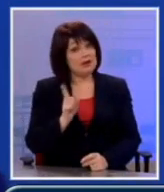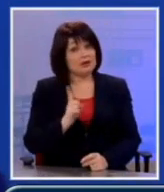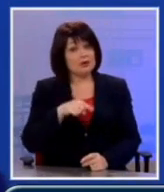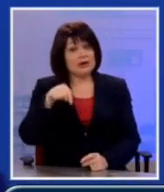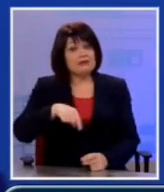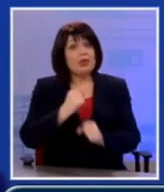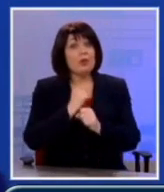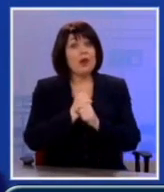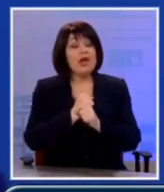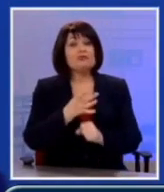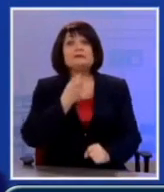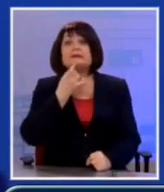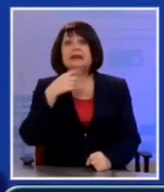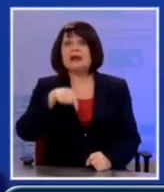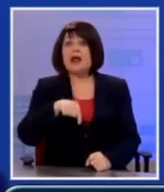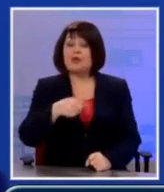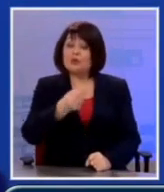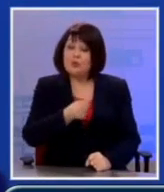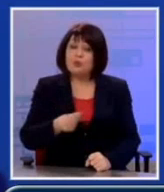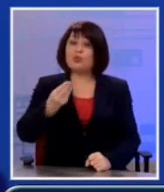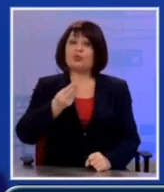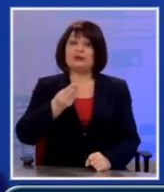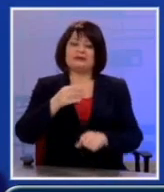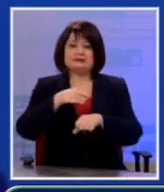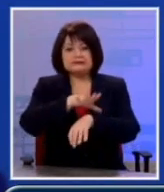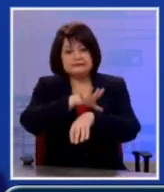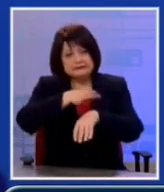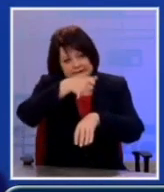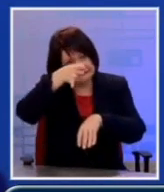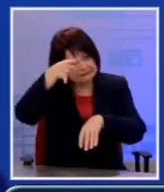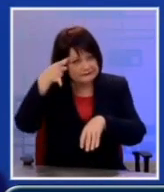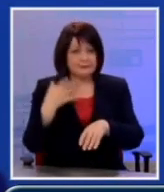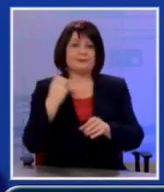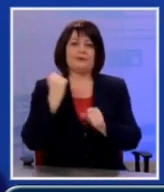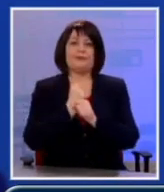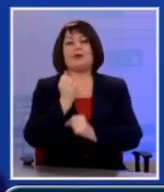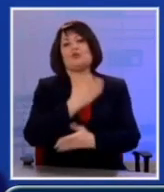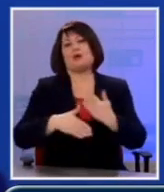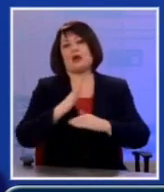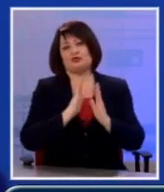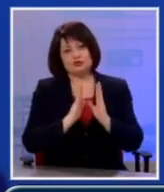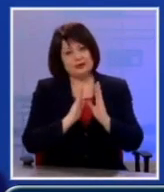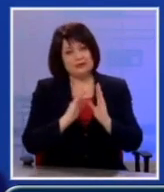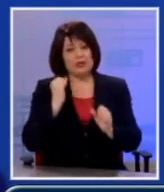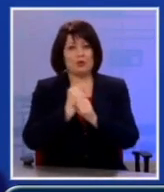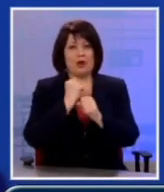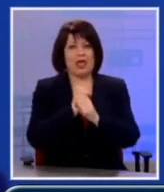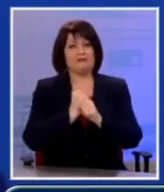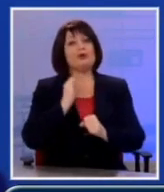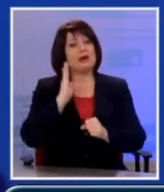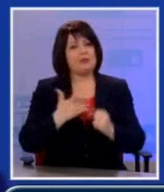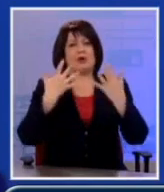είναι ότι καταβάλουν μόχθο για να μπορεί το Κοινοβούλιο να